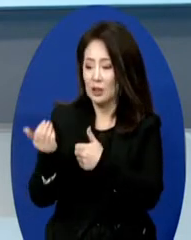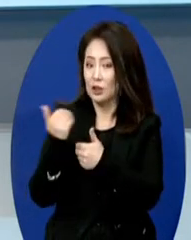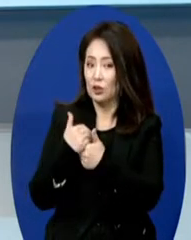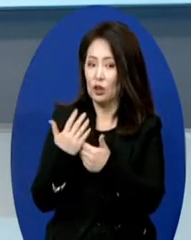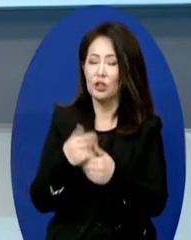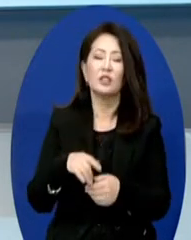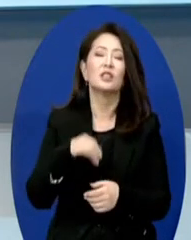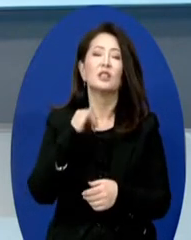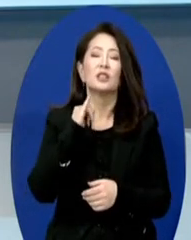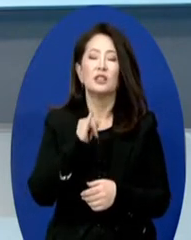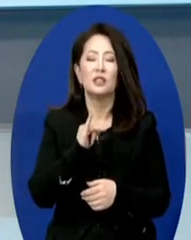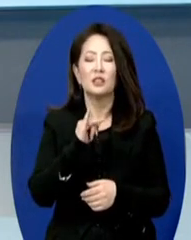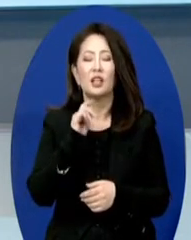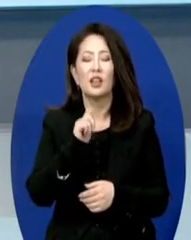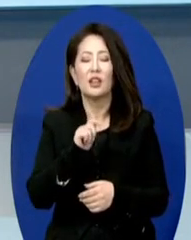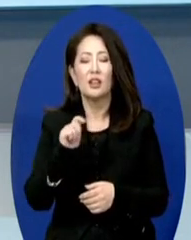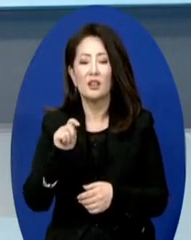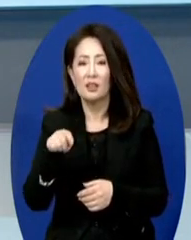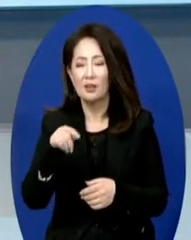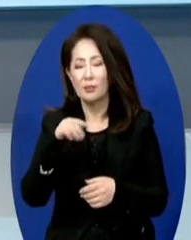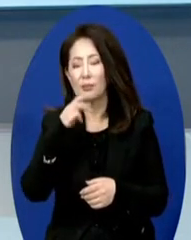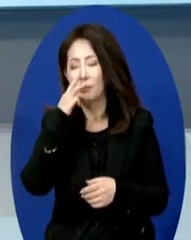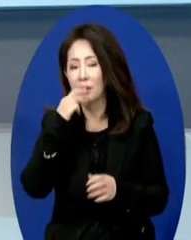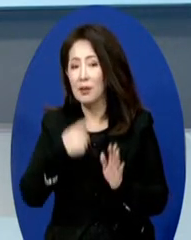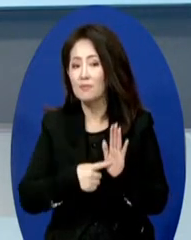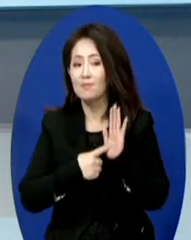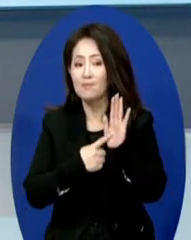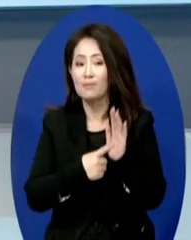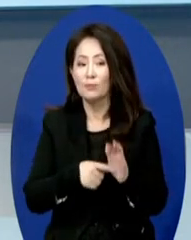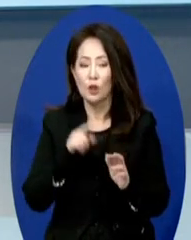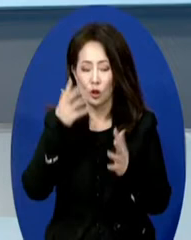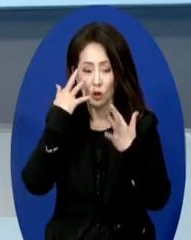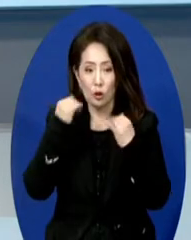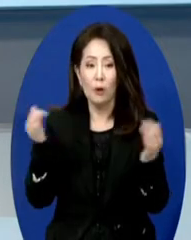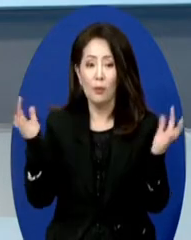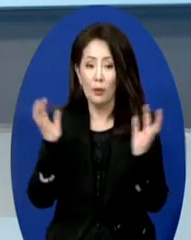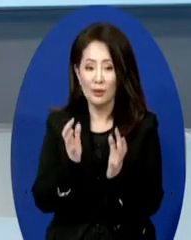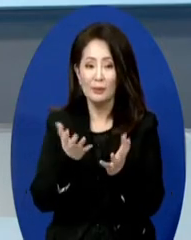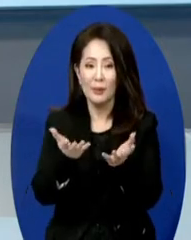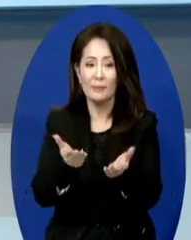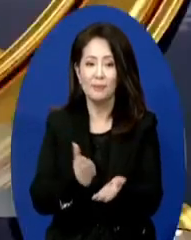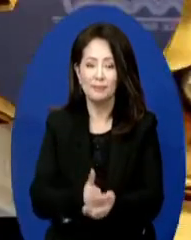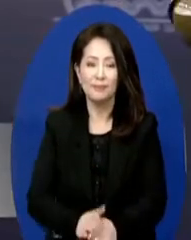байрны дөрөх ETT Events 2022 аржиг өнөөдөр зохион байгуулсан байна.